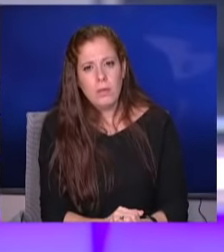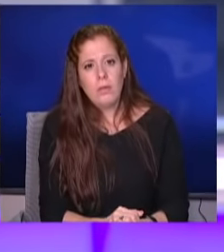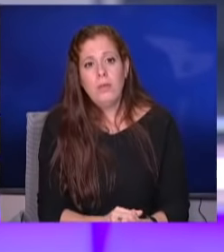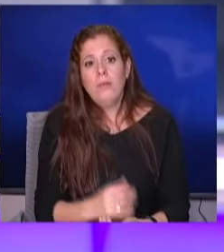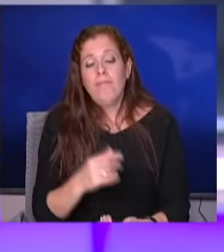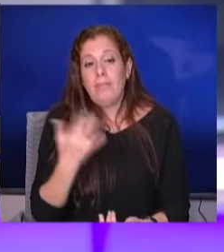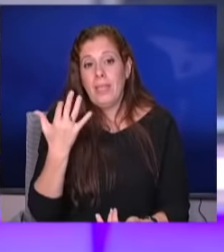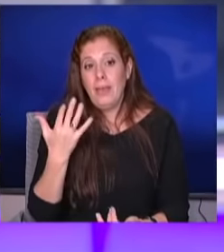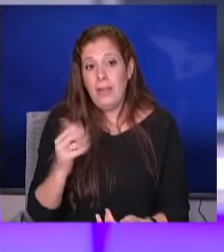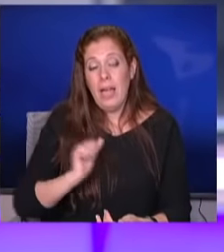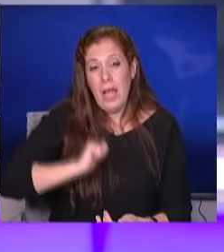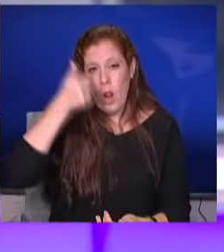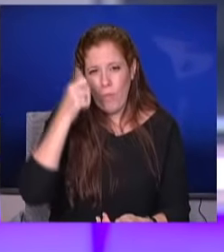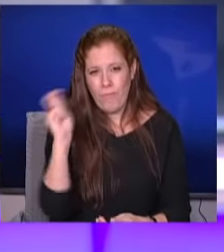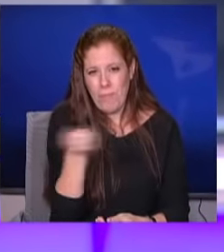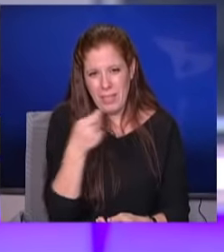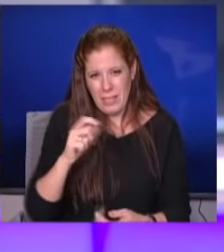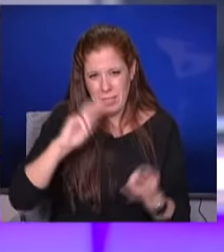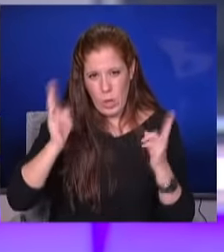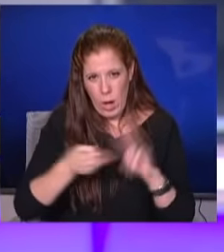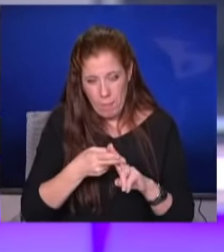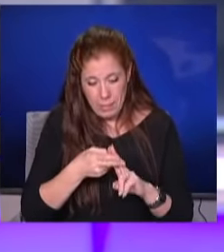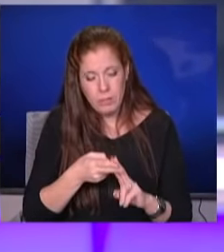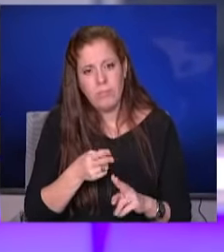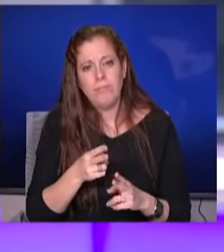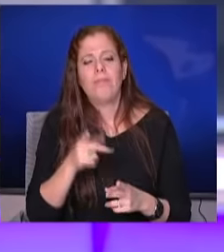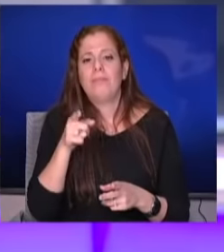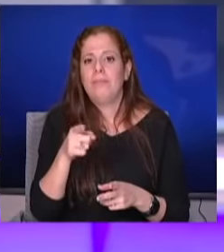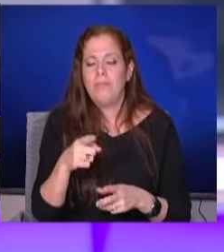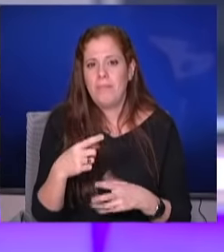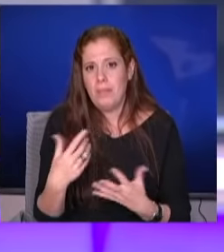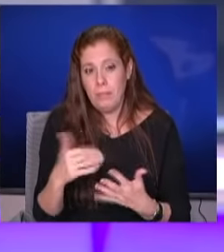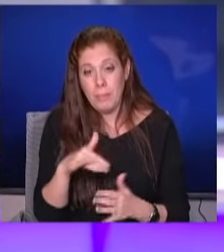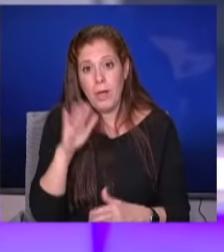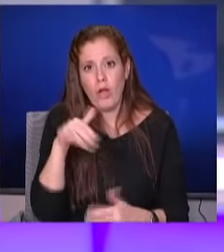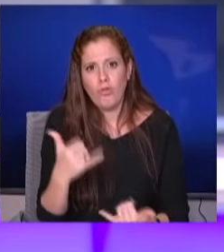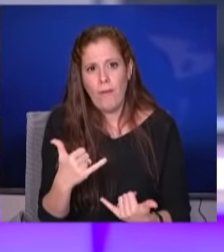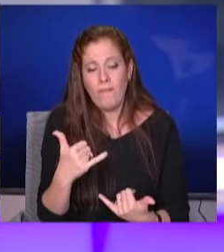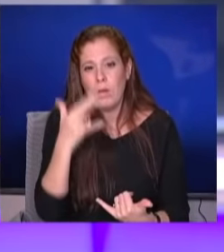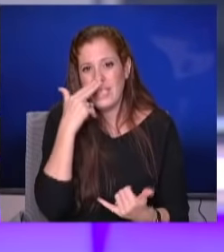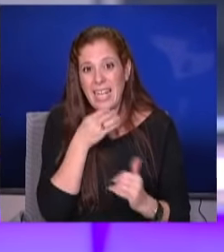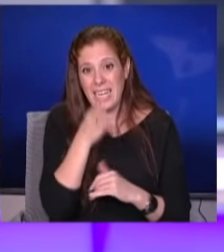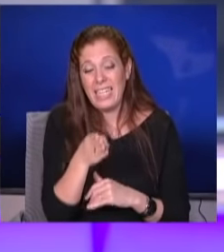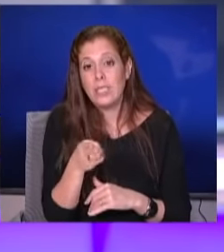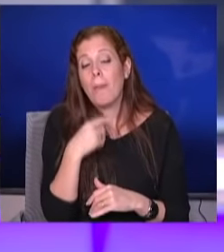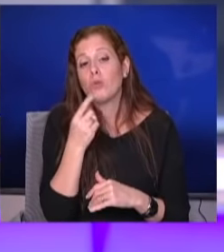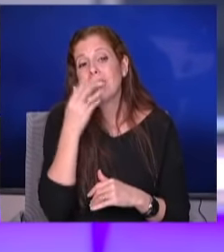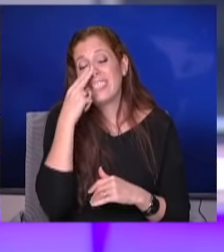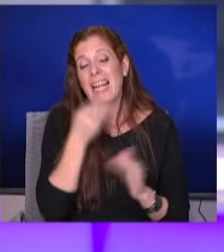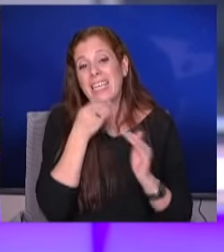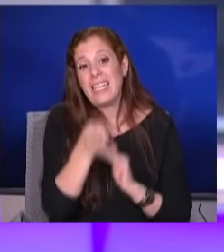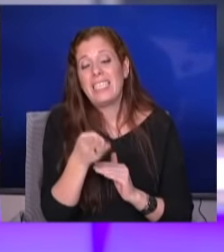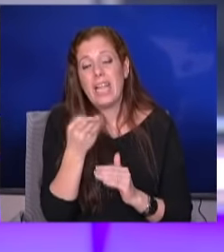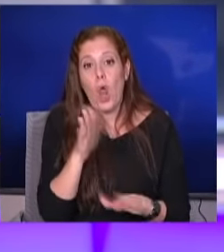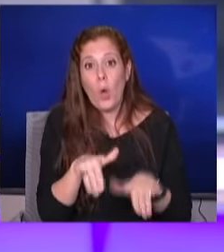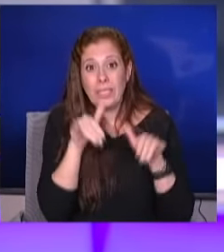אחת בטניס העולמי, לא רק כלו במלונית קורונה מיופשת במלבורן, אלא גם טען כי ניסה להיכנס לאוסטרליה על תקן של מחלים,